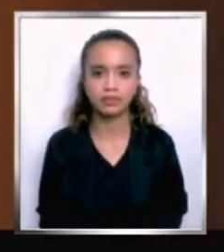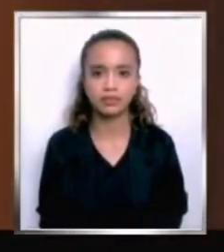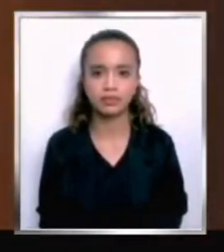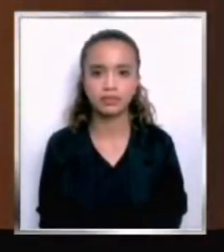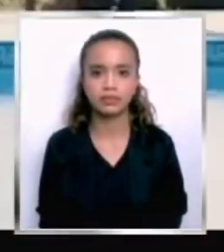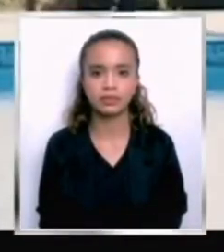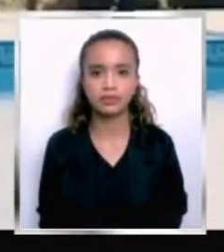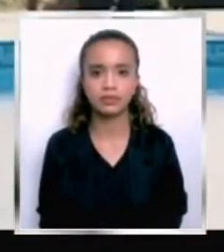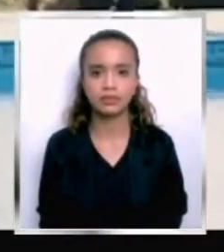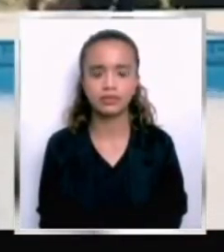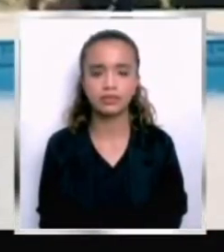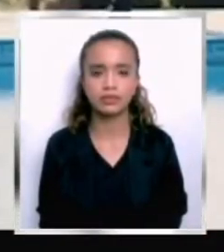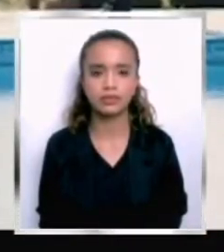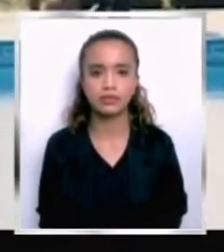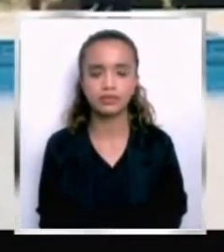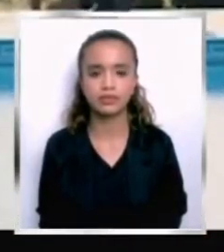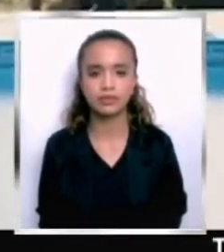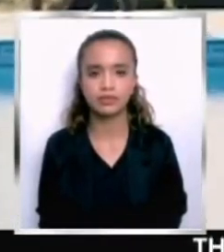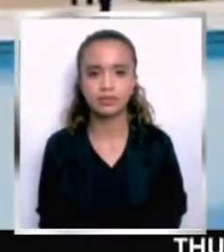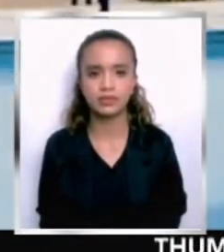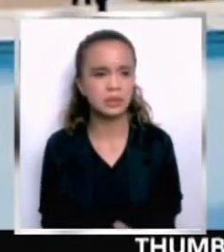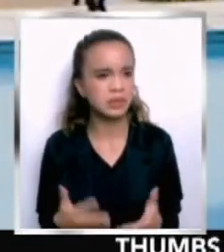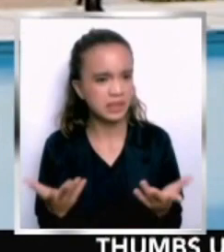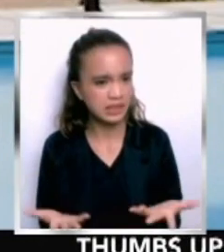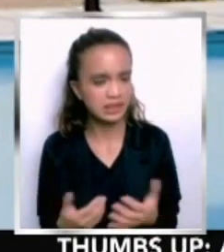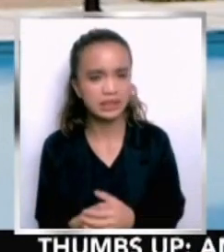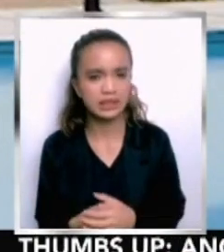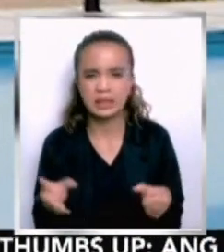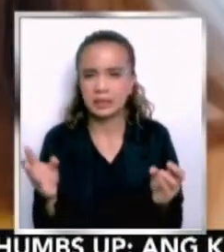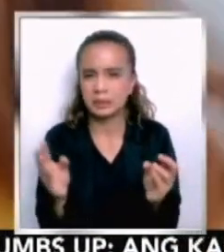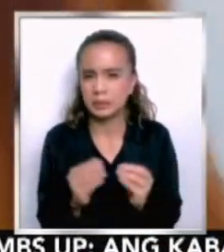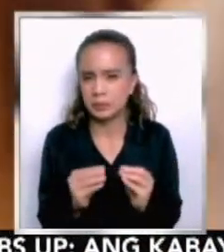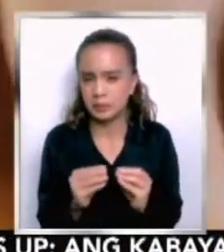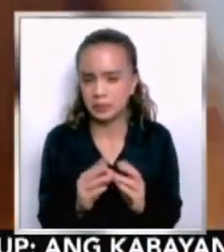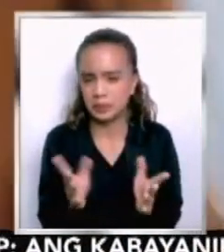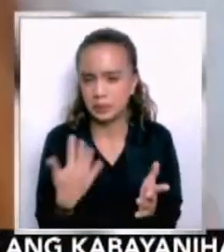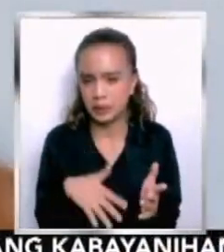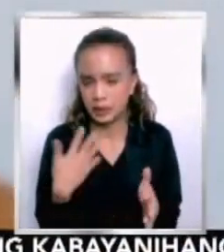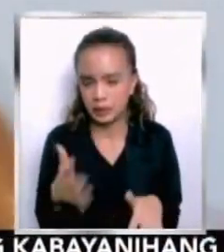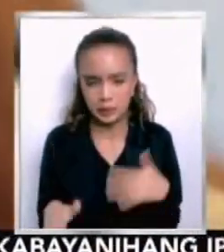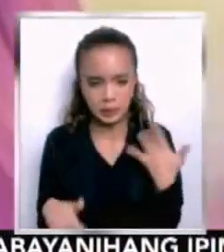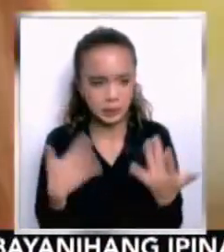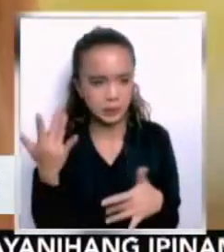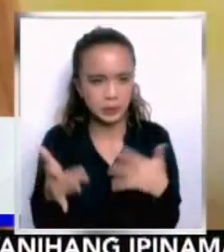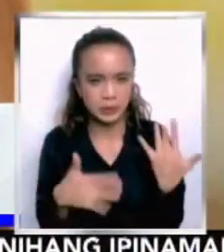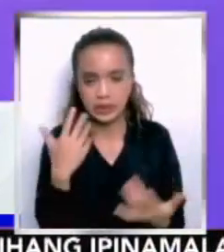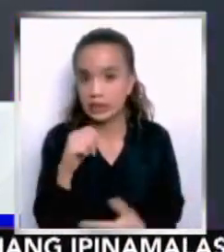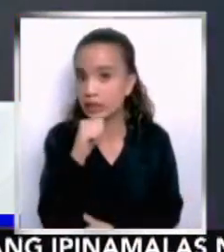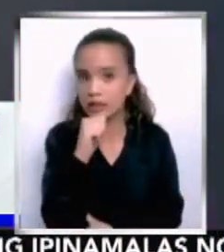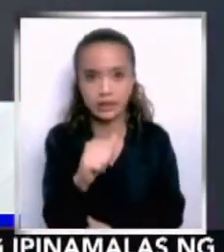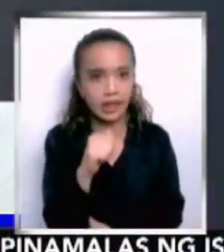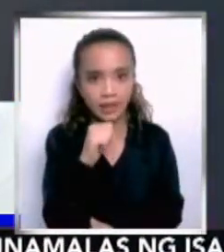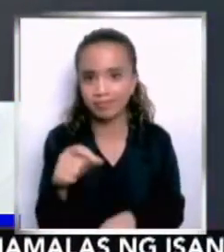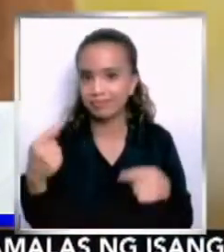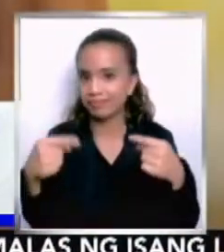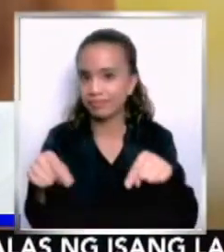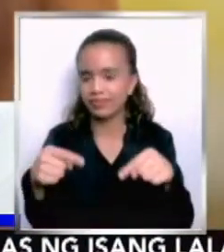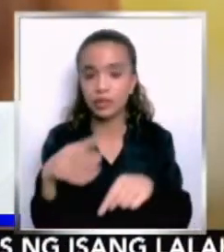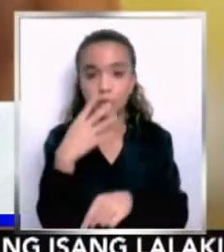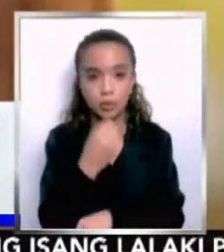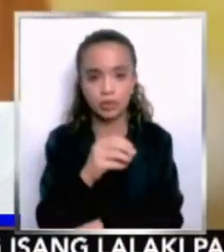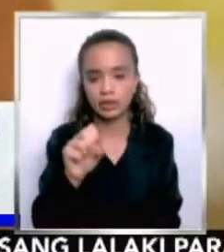Paano ba? PSGs! Mas lamang daw ang excitement kaysa nervyos kina Sanya Lopez at